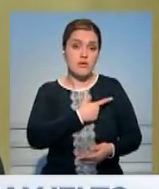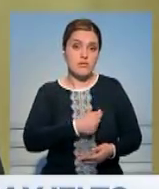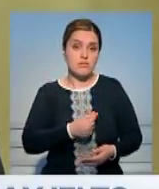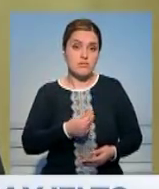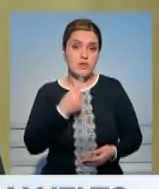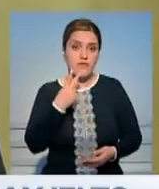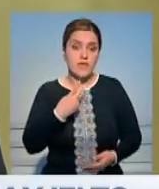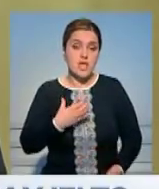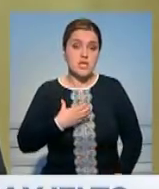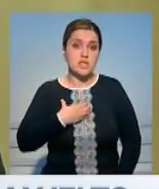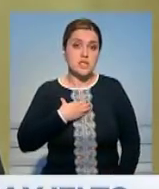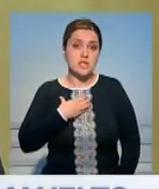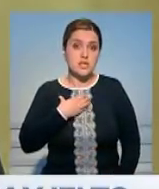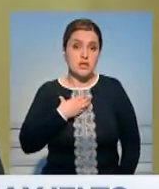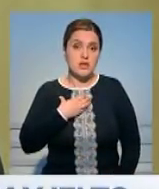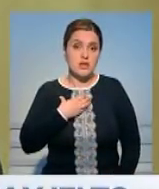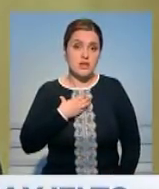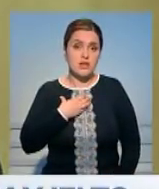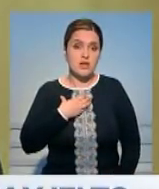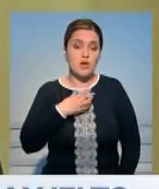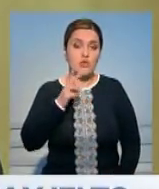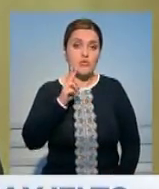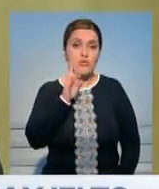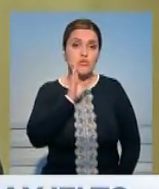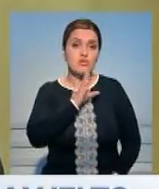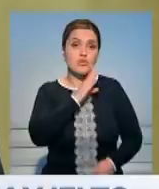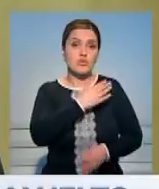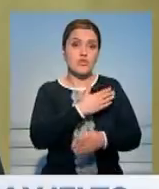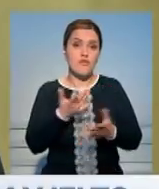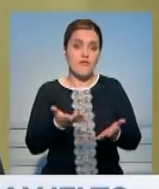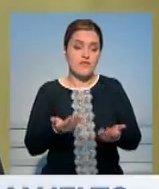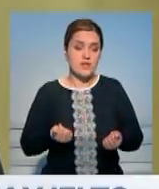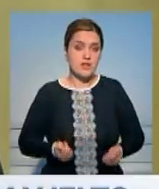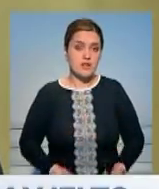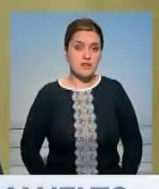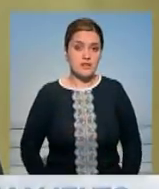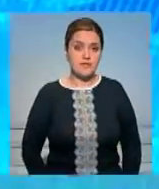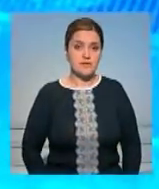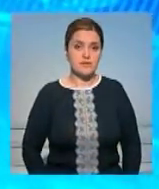детский лепет, что ему какая-то женщина на улице предложила этот сертификат, и он взял.